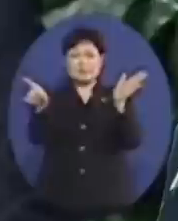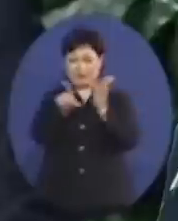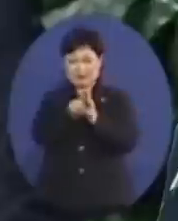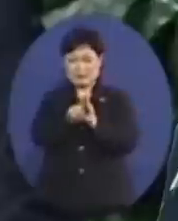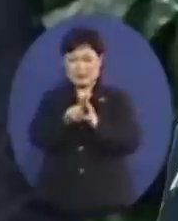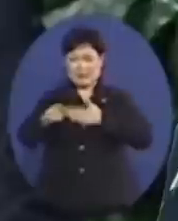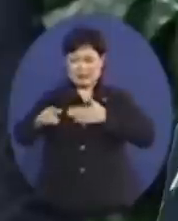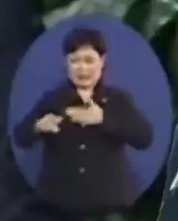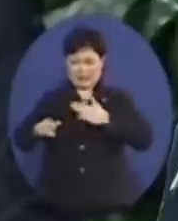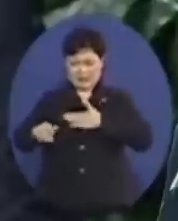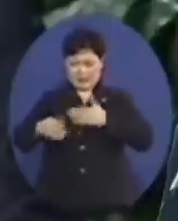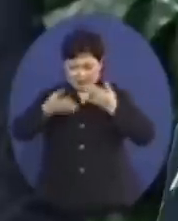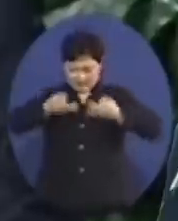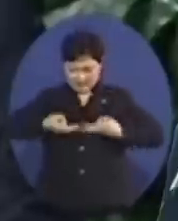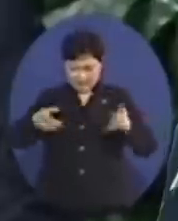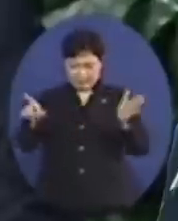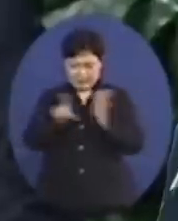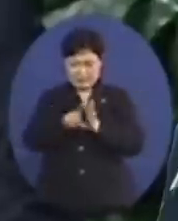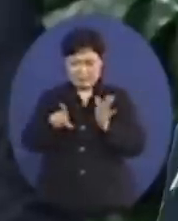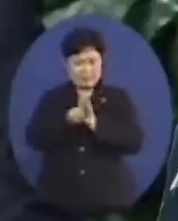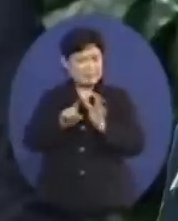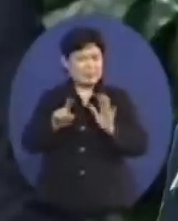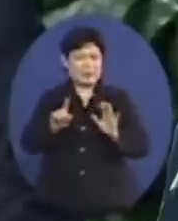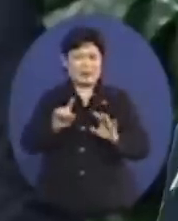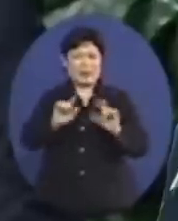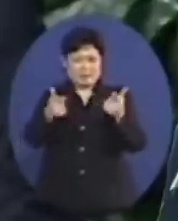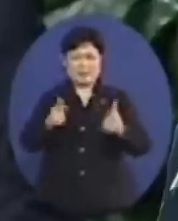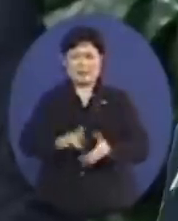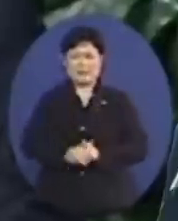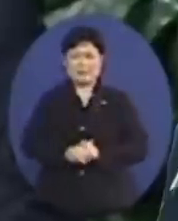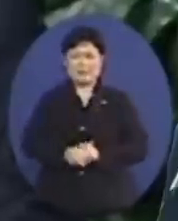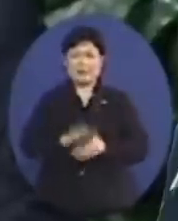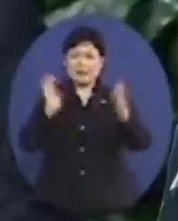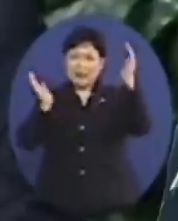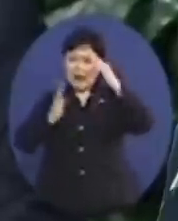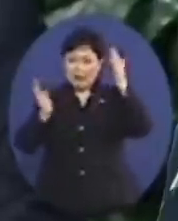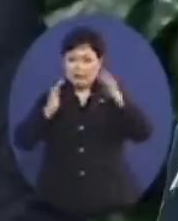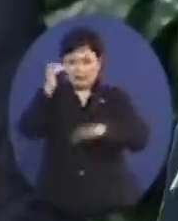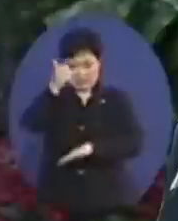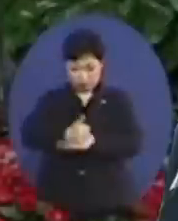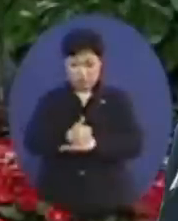내 믿음을 내가 믿는 것은 아닌 것입니다. 그 학생이 나중에